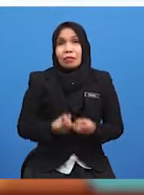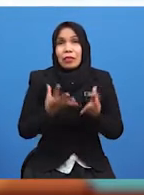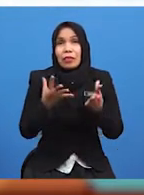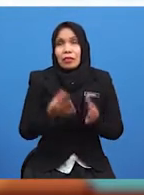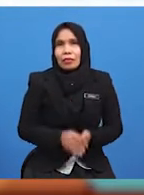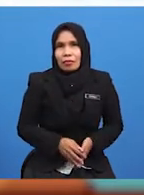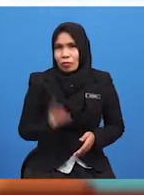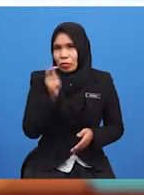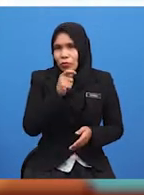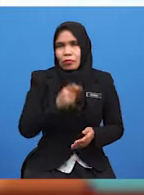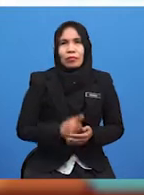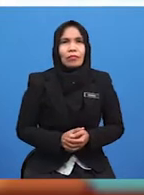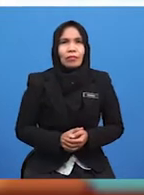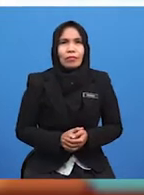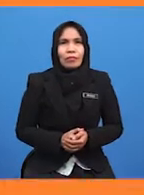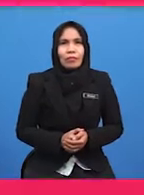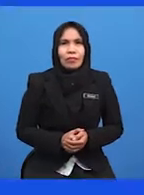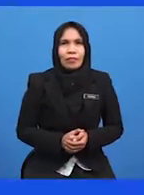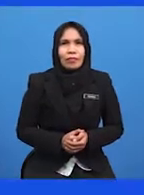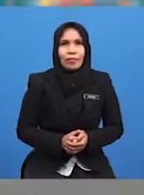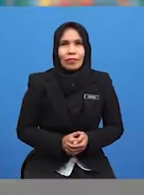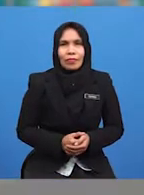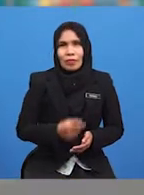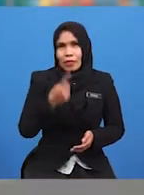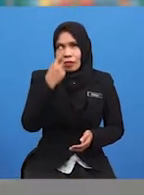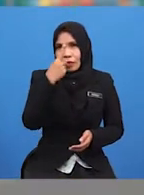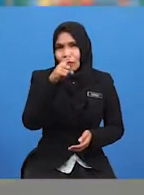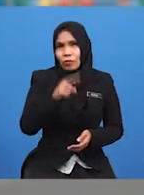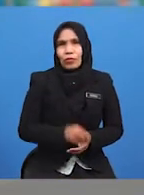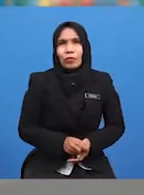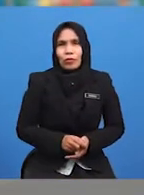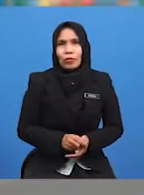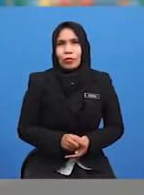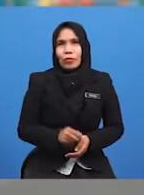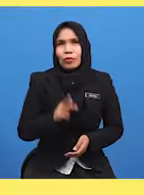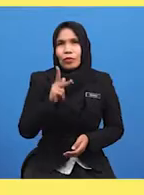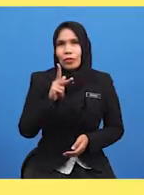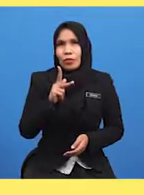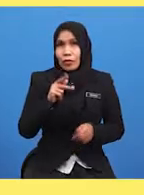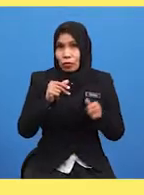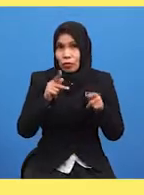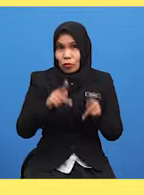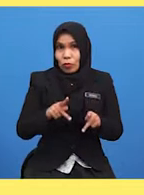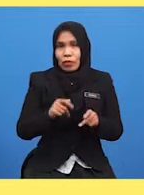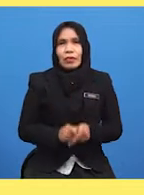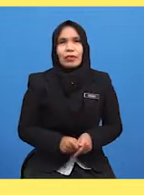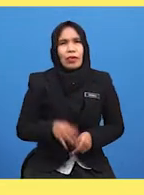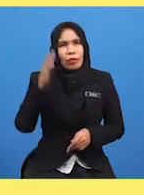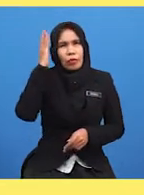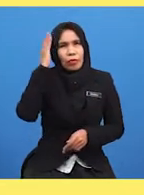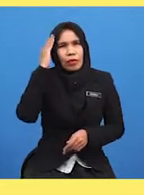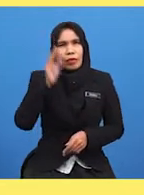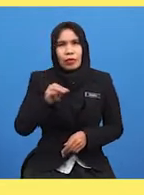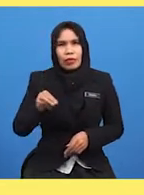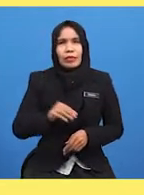WhatsApp pembesar diambil alih oleh pegawai mereka untuk mengukuhkan kVA murid-murid Mari kita simak smule